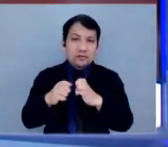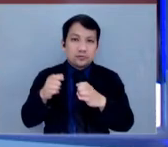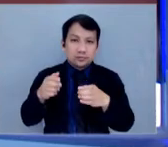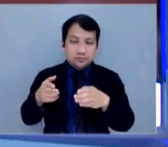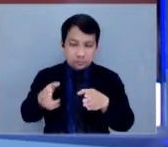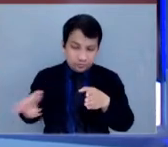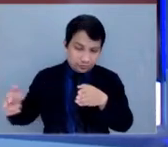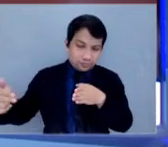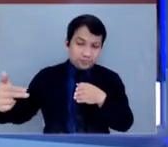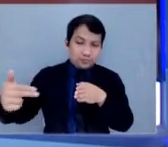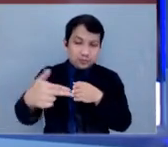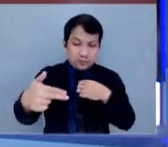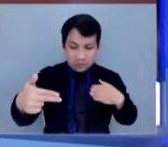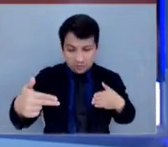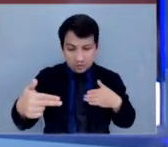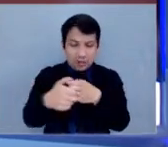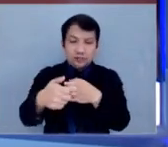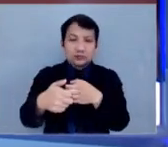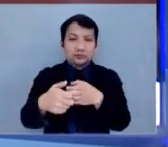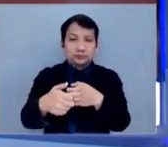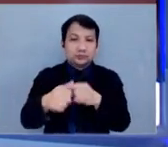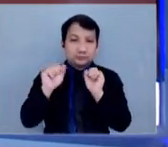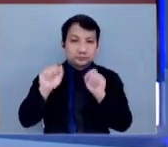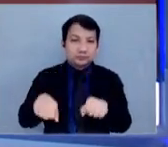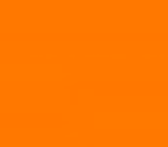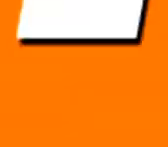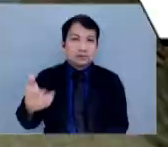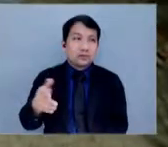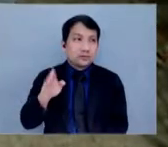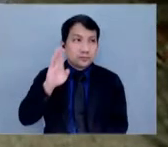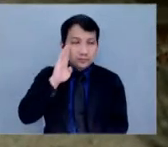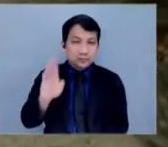biglang mahagip ng bus. Nagbabalik si Brian Basa.